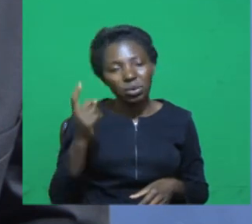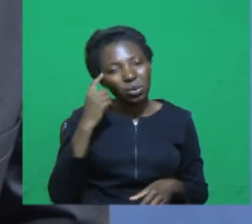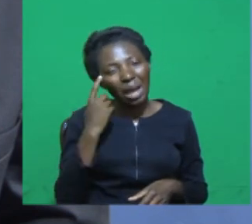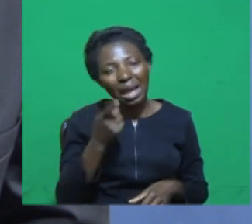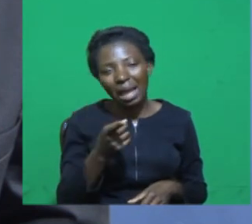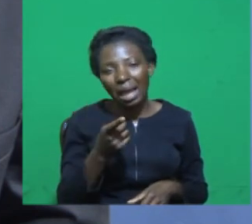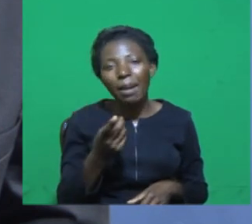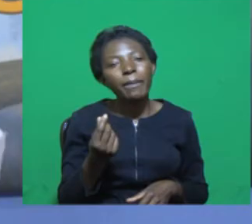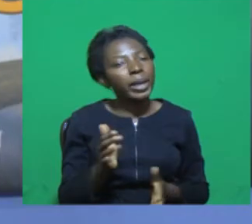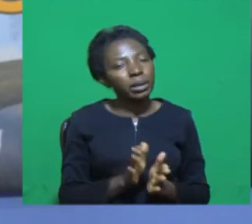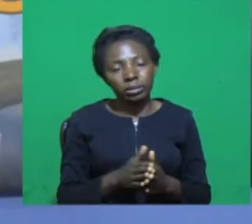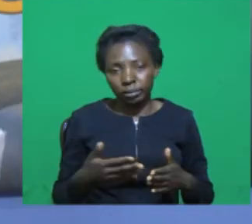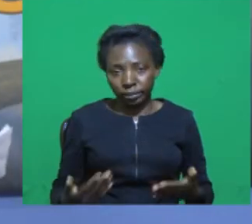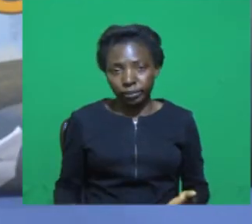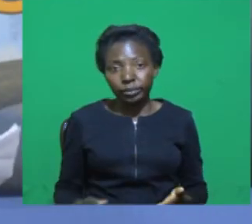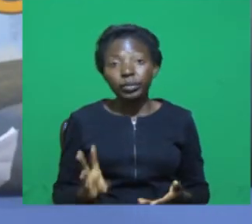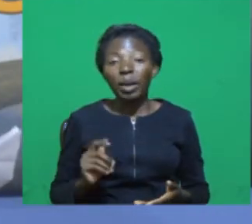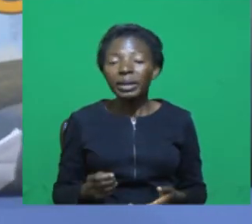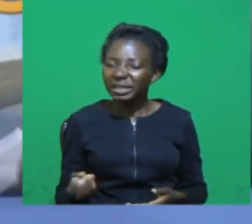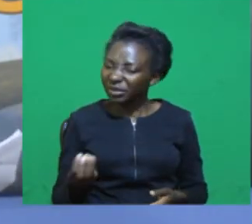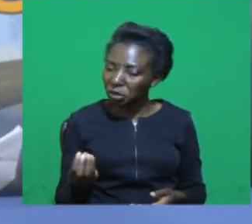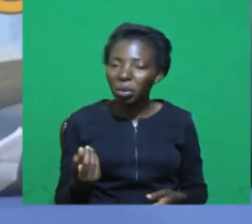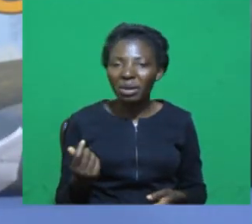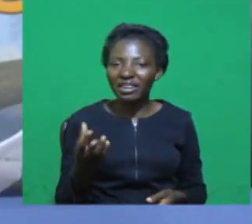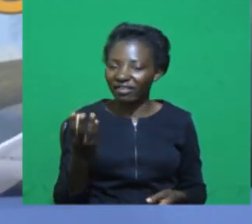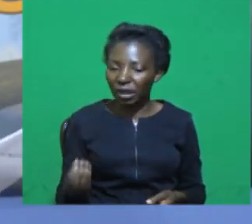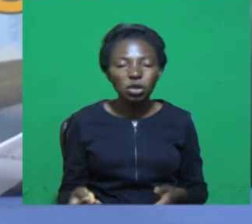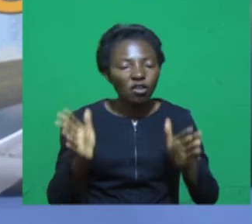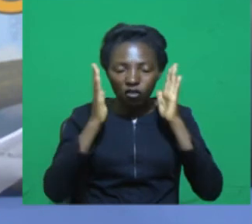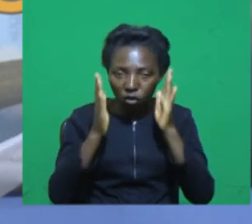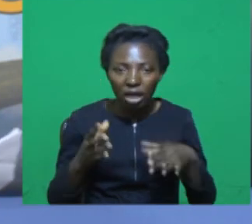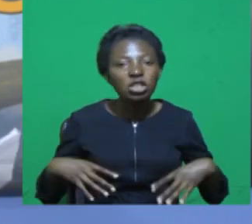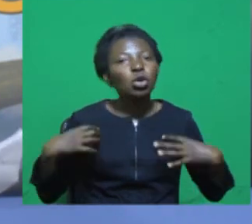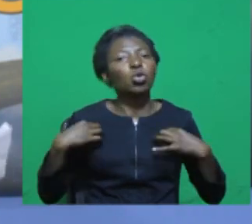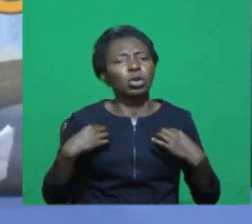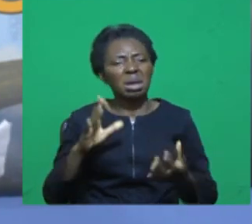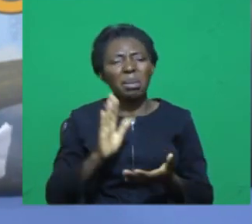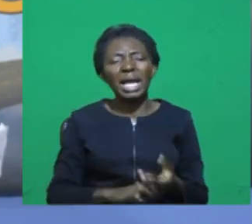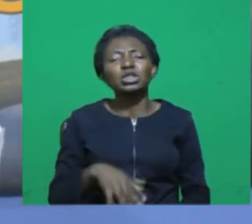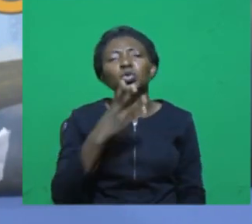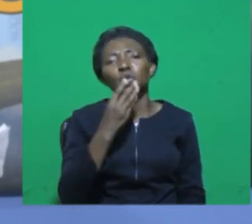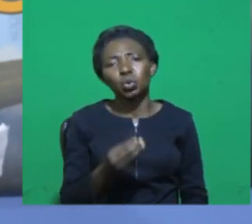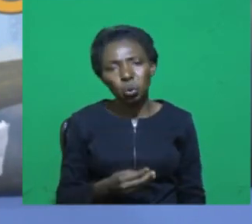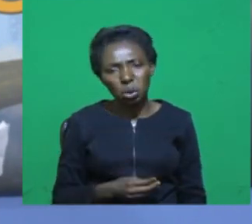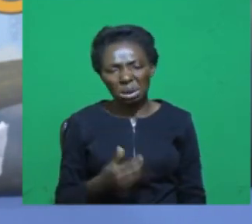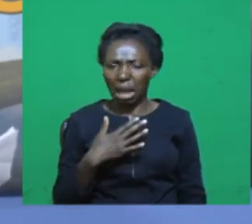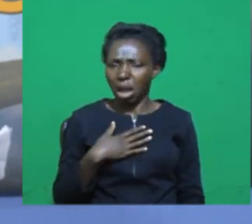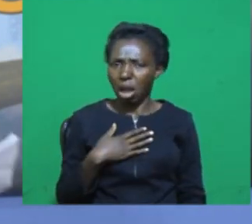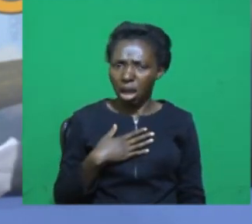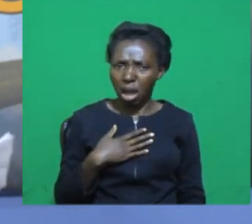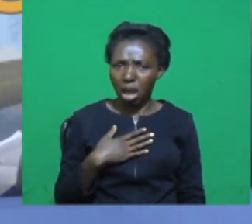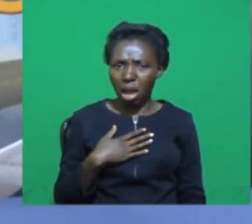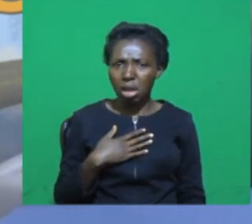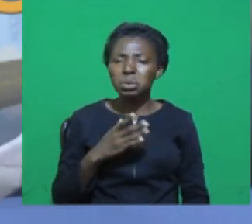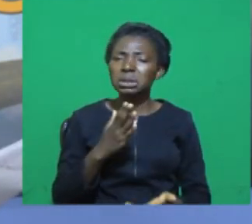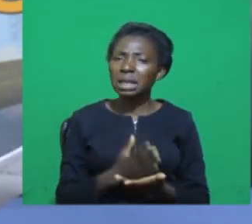haasi kuwana mari stereki, but shoma yaawana iyoka anonotenga rimwe zibhutsu rekuti